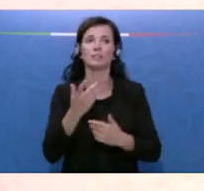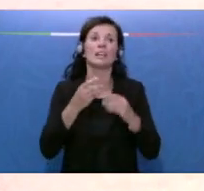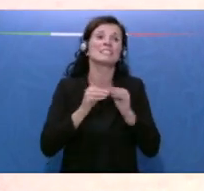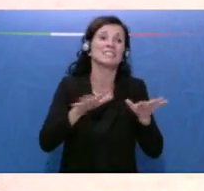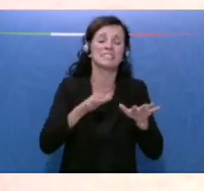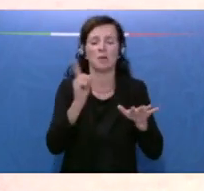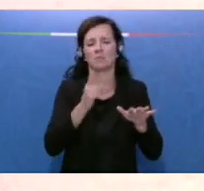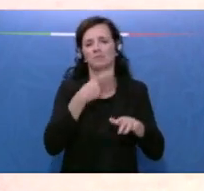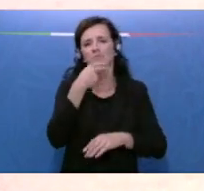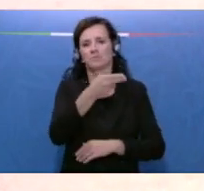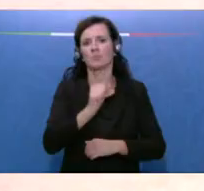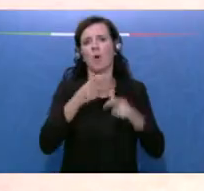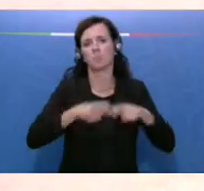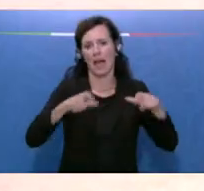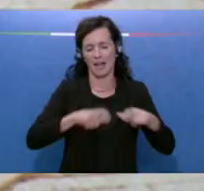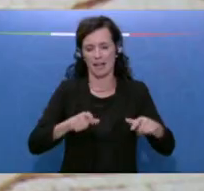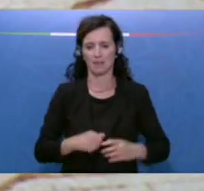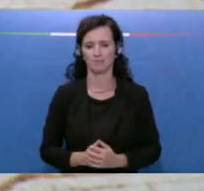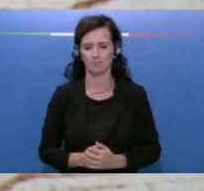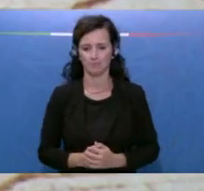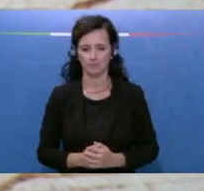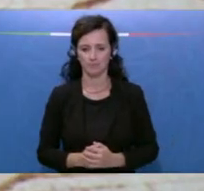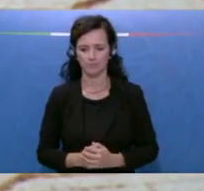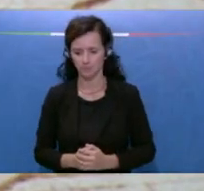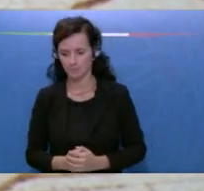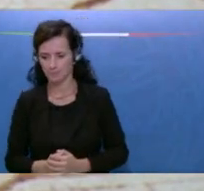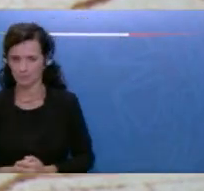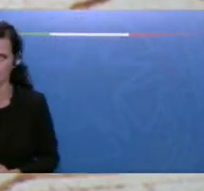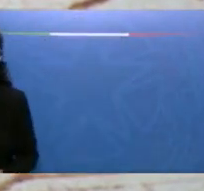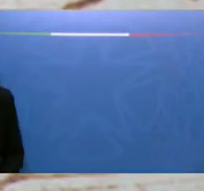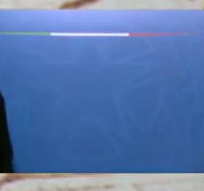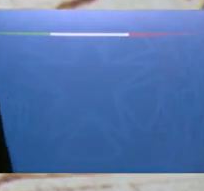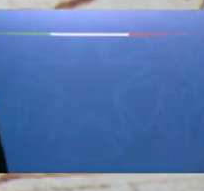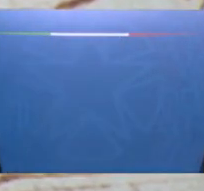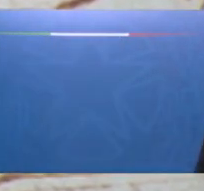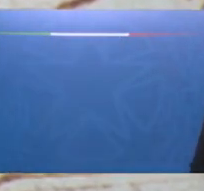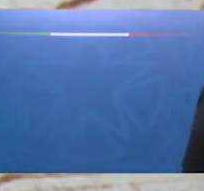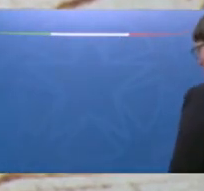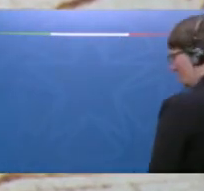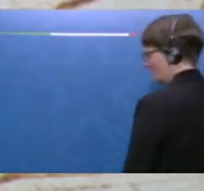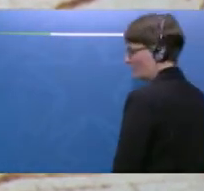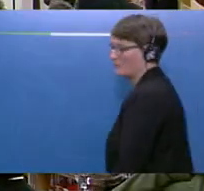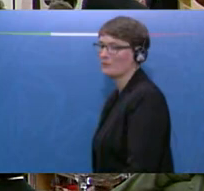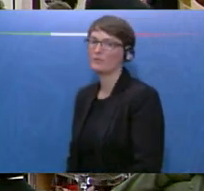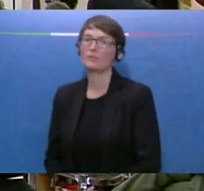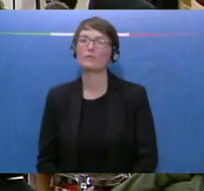ecco i lions france press alvise armellini